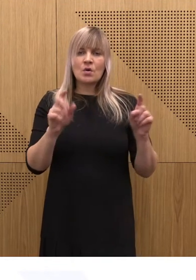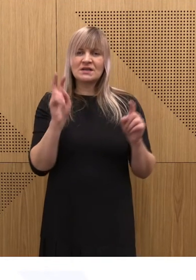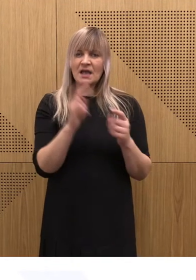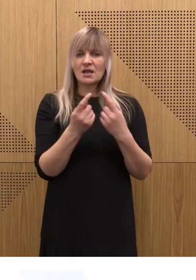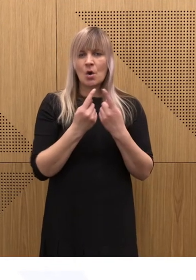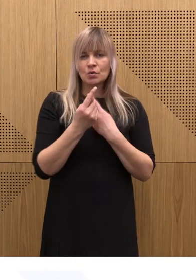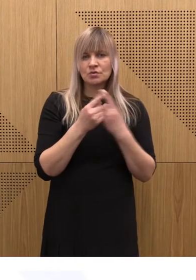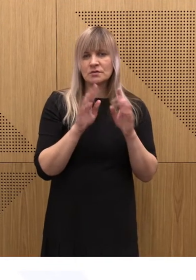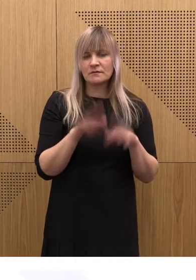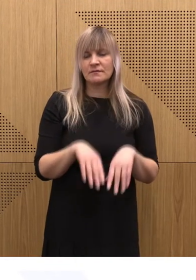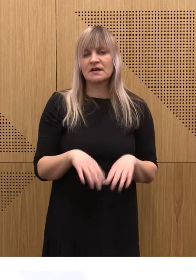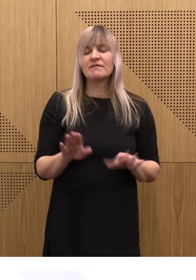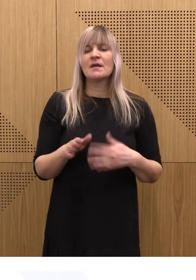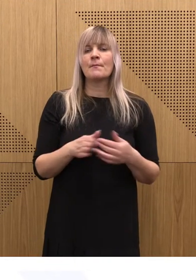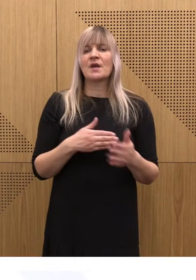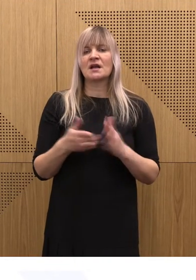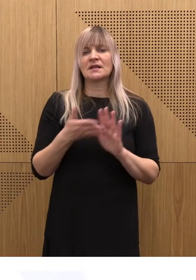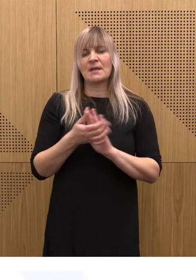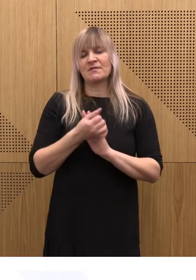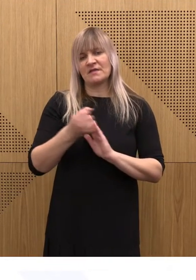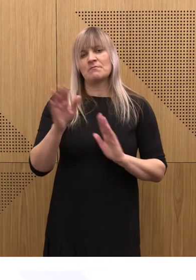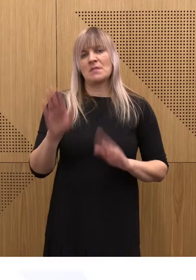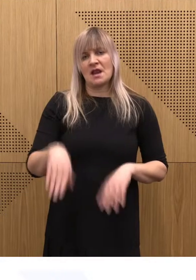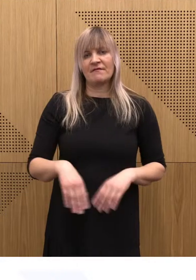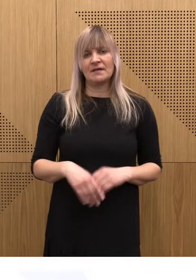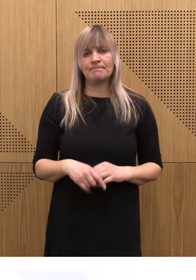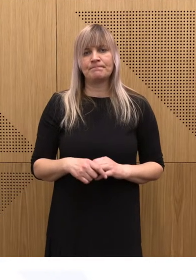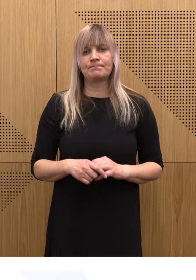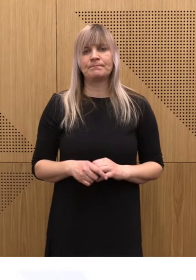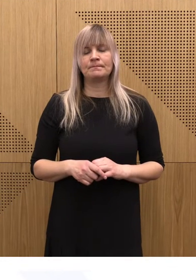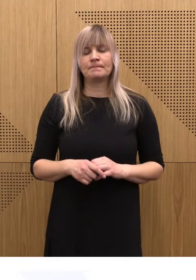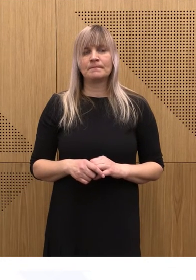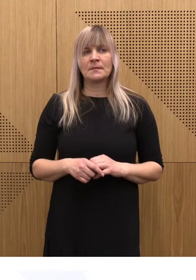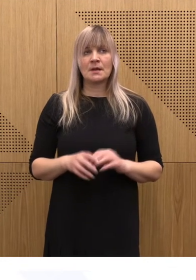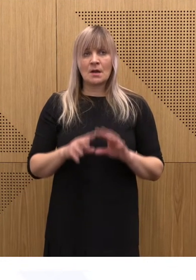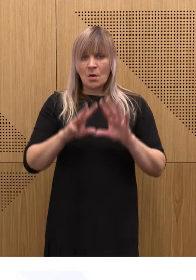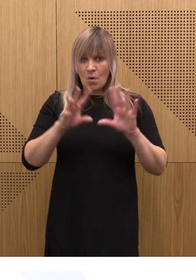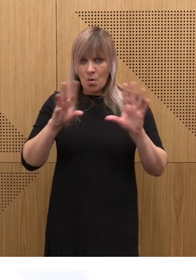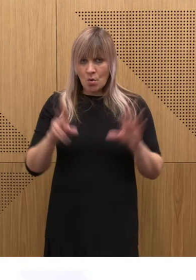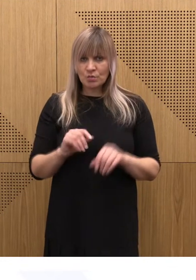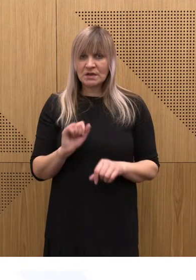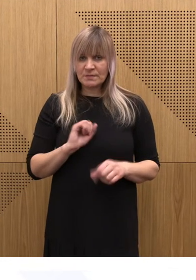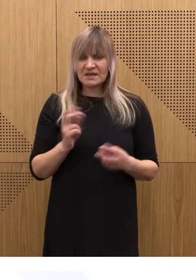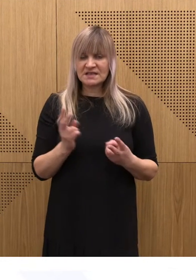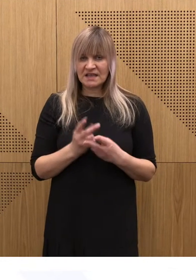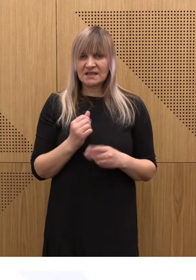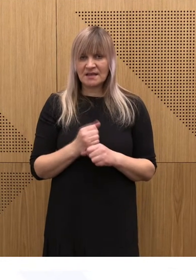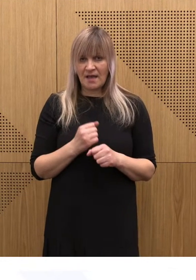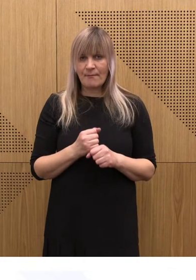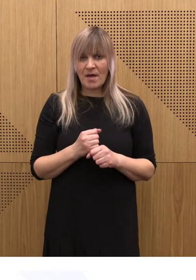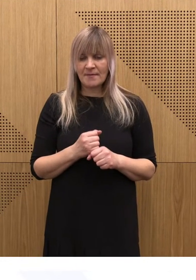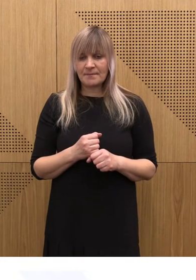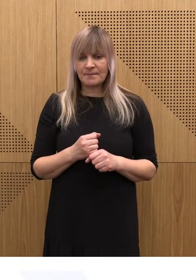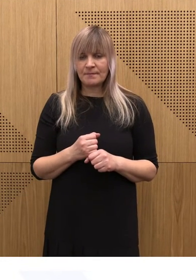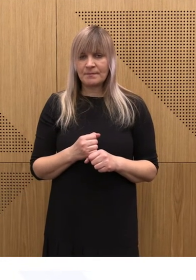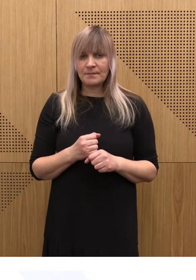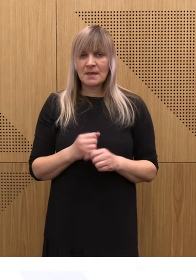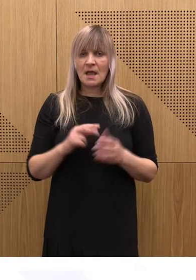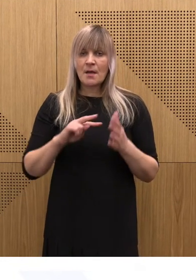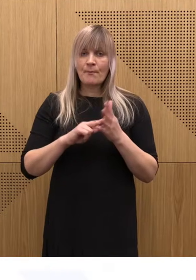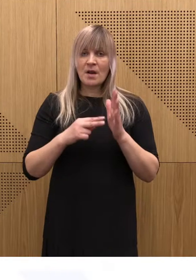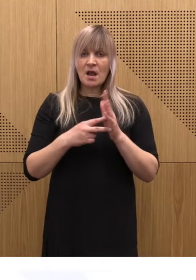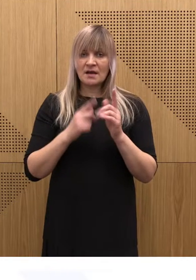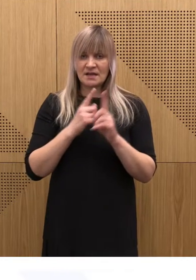olgu see ka praktika läbiviimine. Ja kokkuvõttes me teeme ju seda sellepärast, et see, et plaaniline